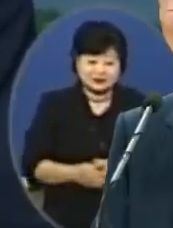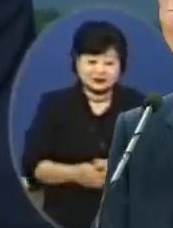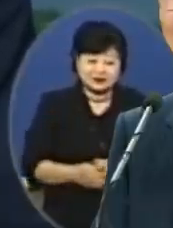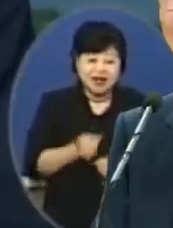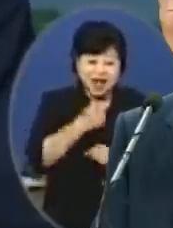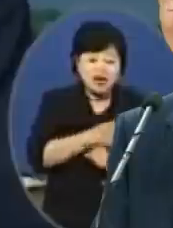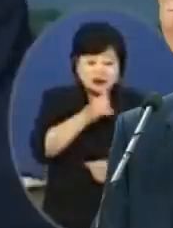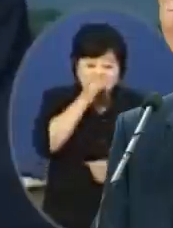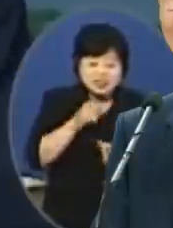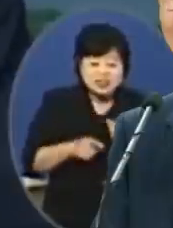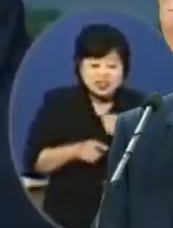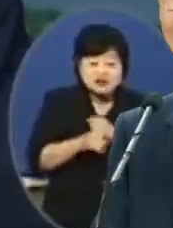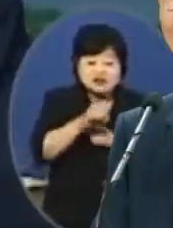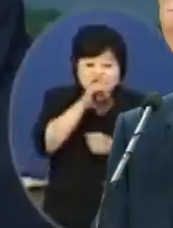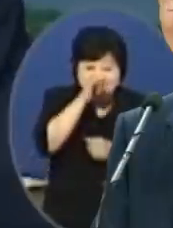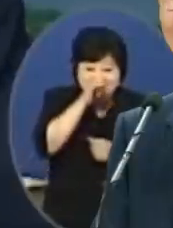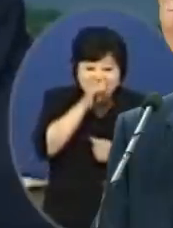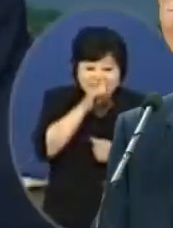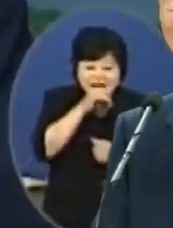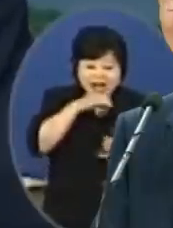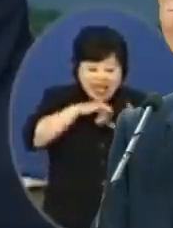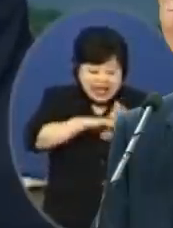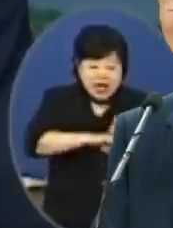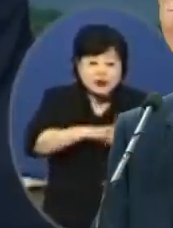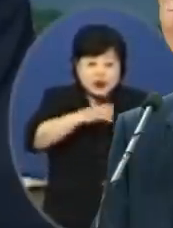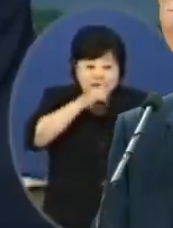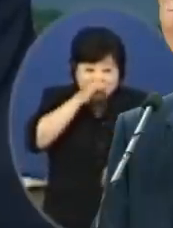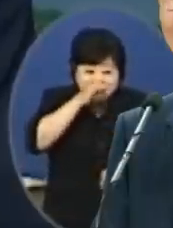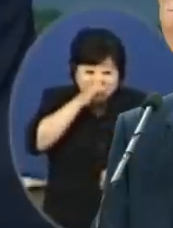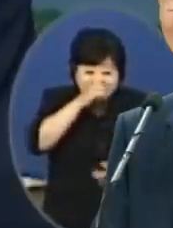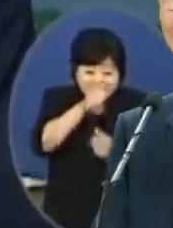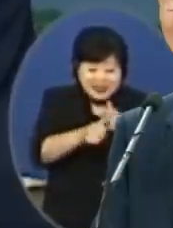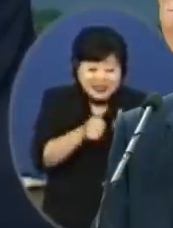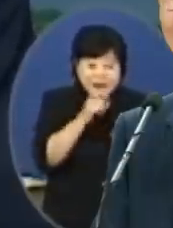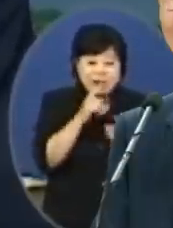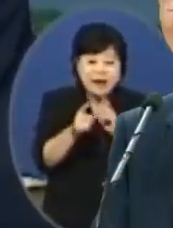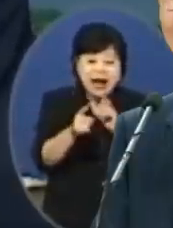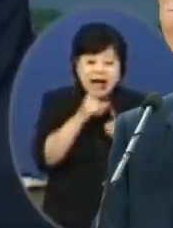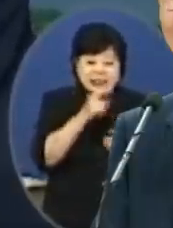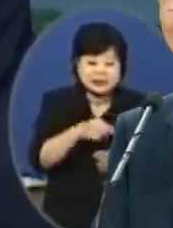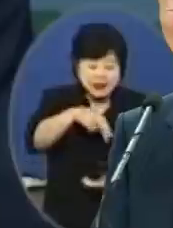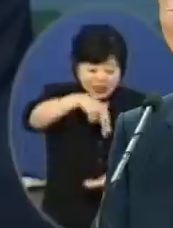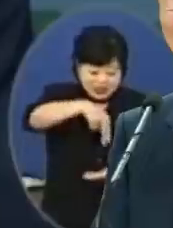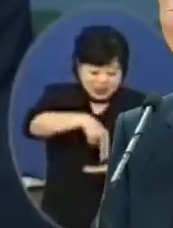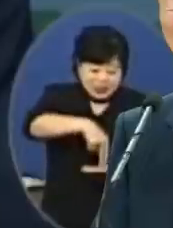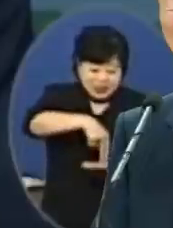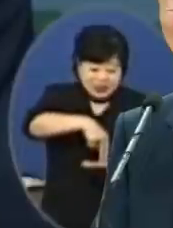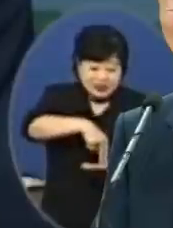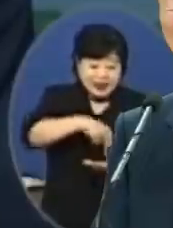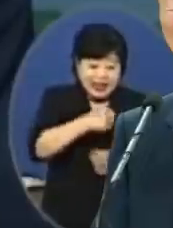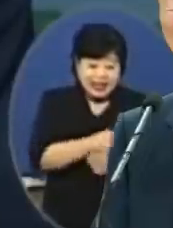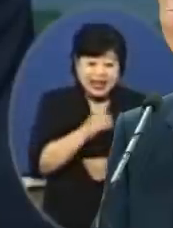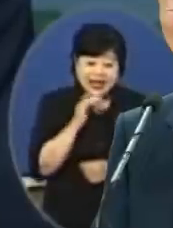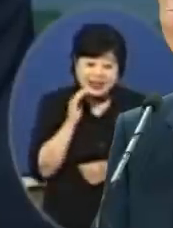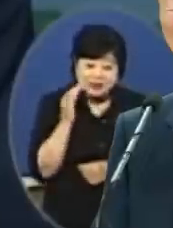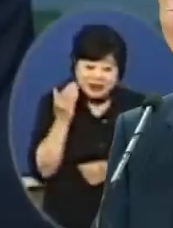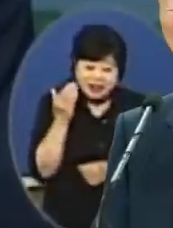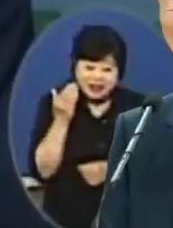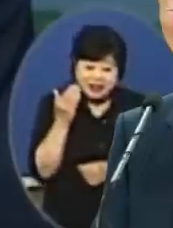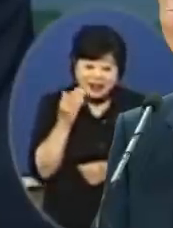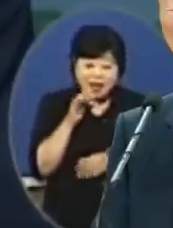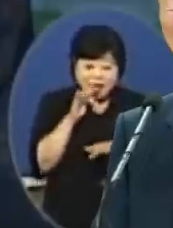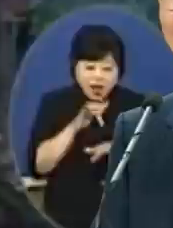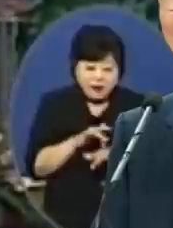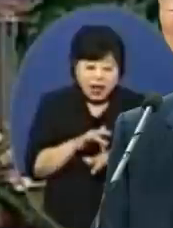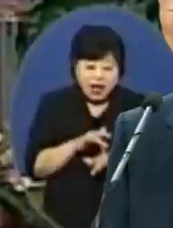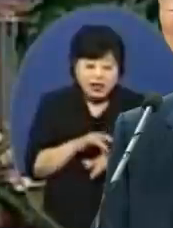수 있는 이유가 있는 것입니다. 약속이 있는 것입니다. 하나님의 말씀에 서서 그렇게 하셔야 되는 것입니다.